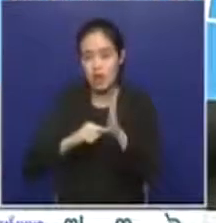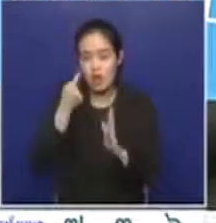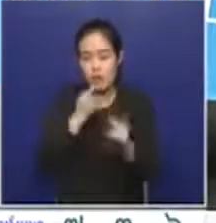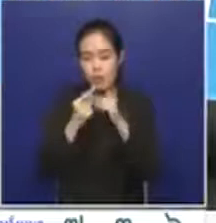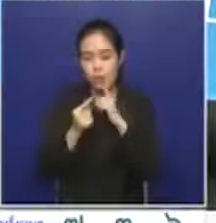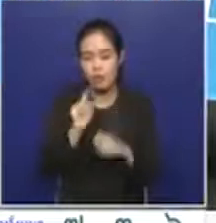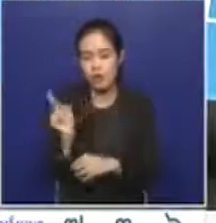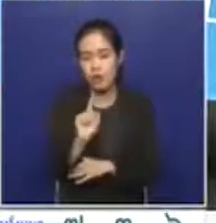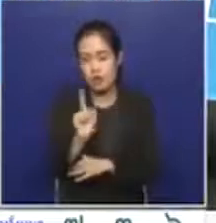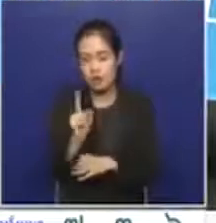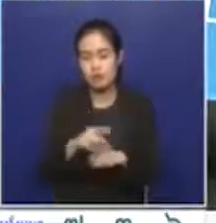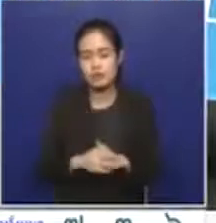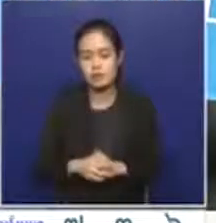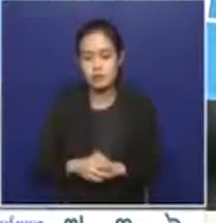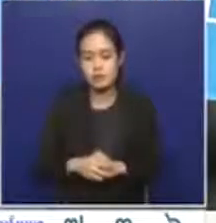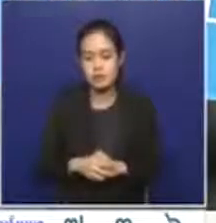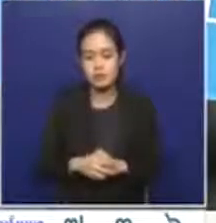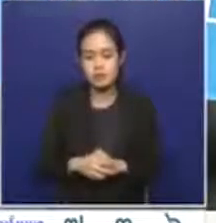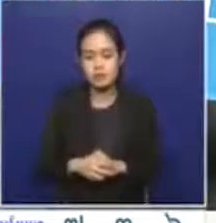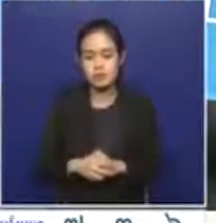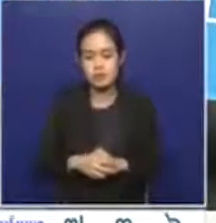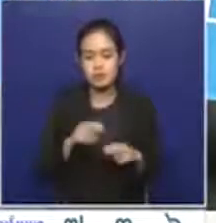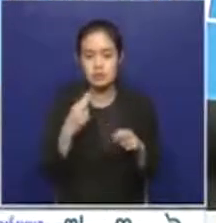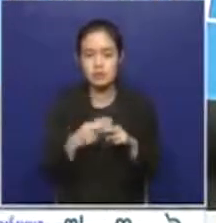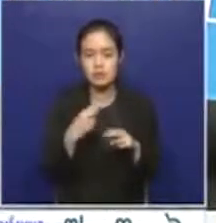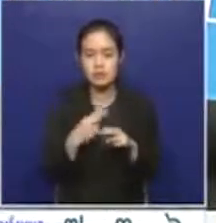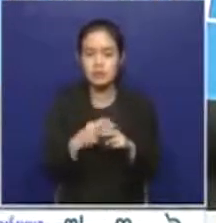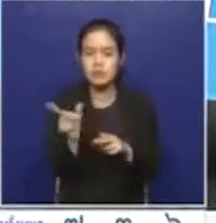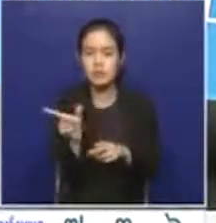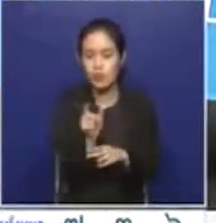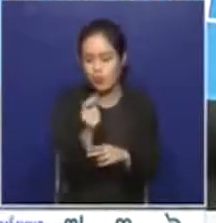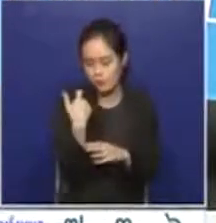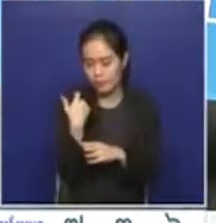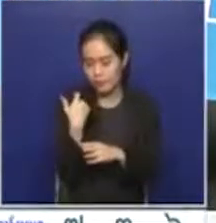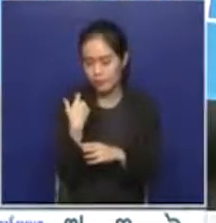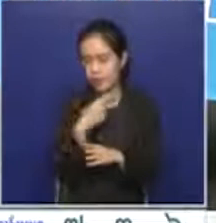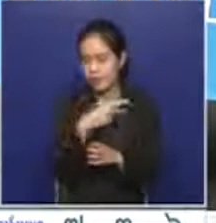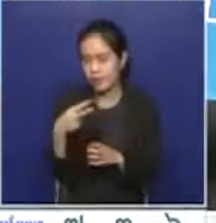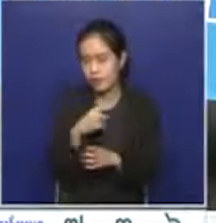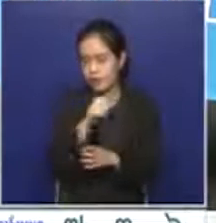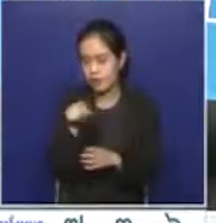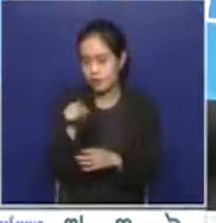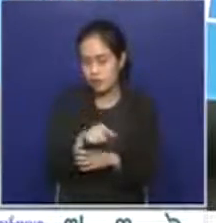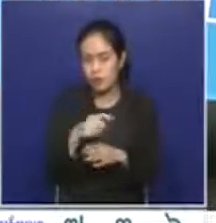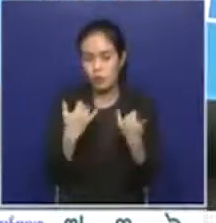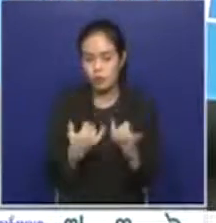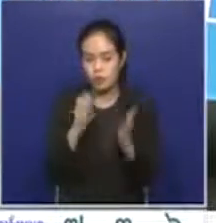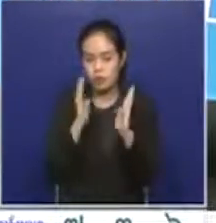OECD ก็เลยได้ริเริ่มให้มีความตกลงที่เข้าสู่สภาในวันนี้หรือชื่อเล่นๆว่าความตกลง MAC